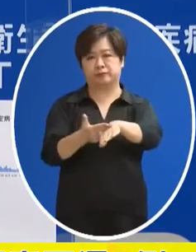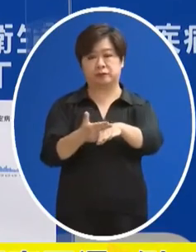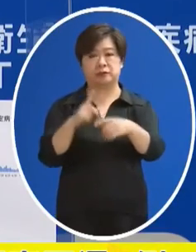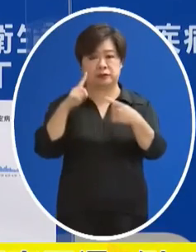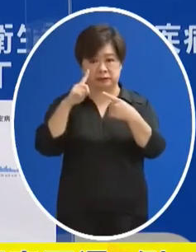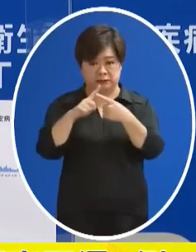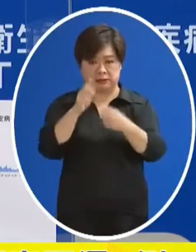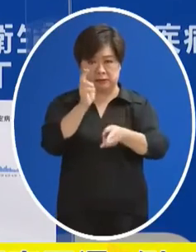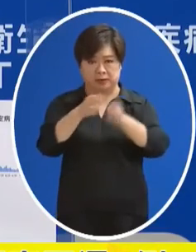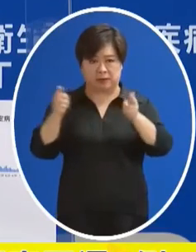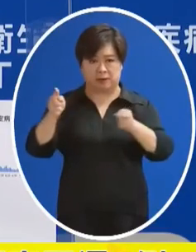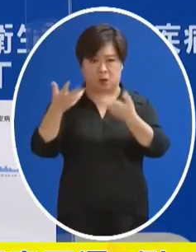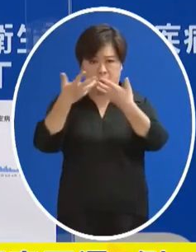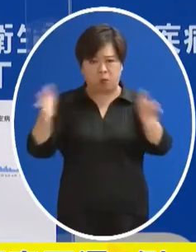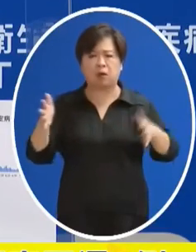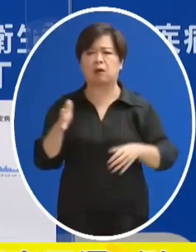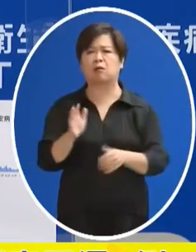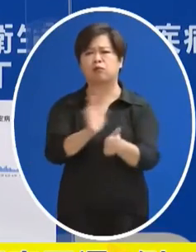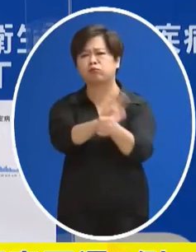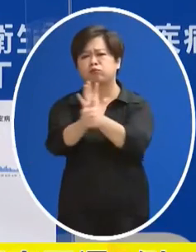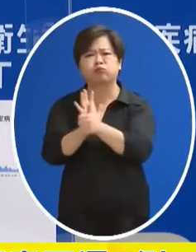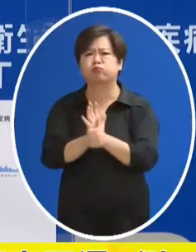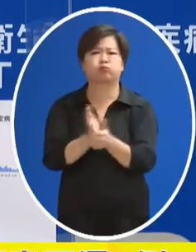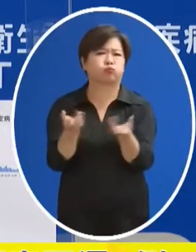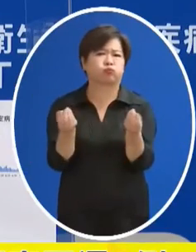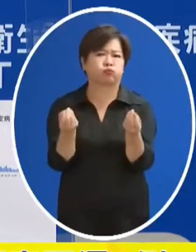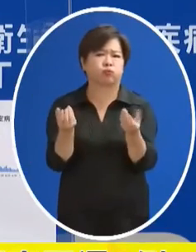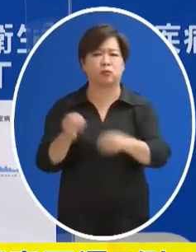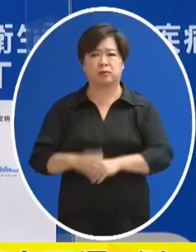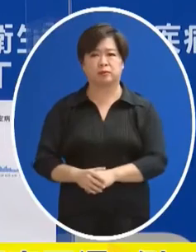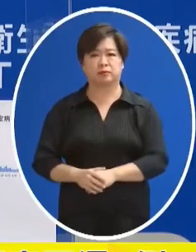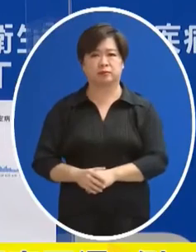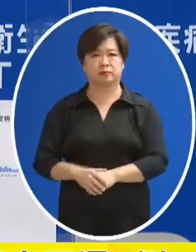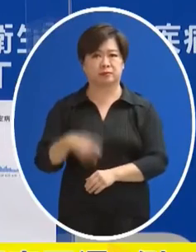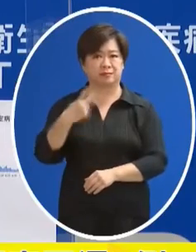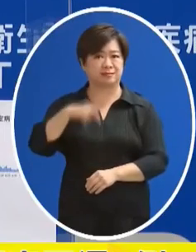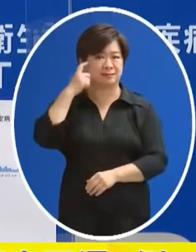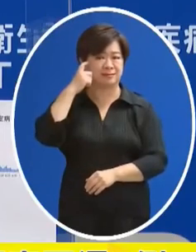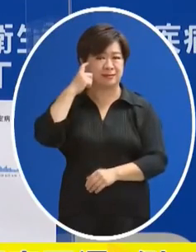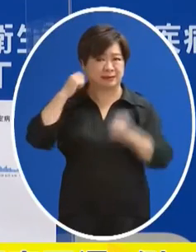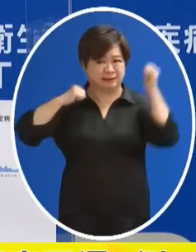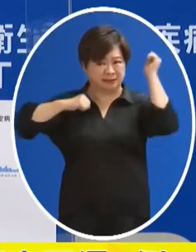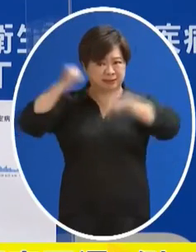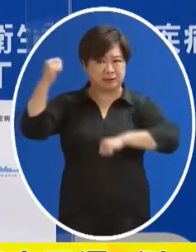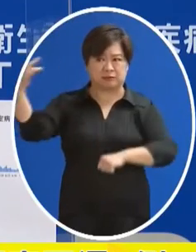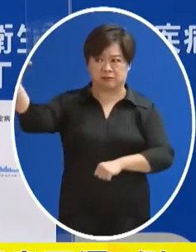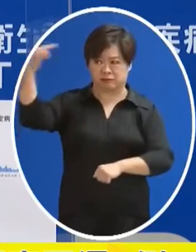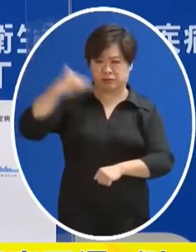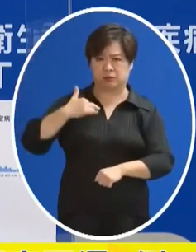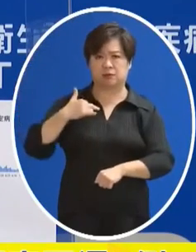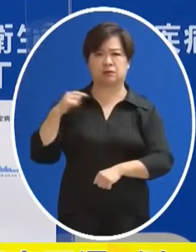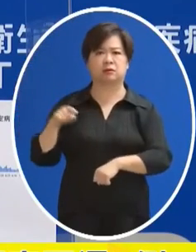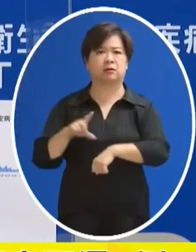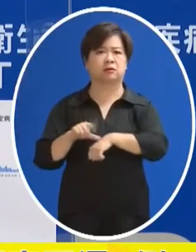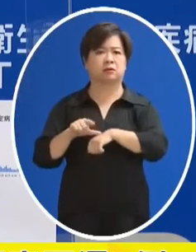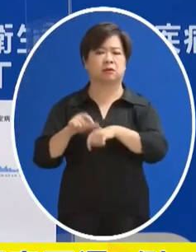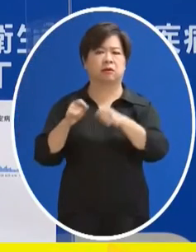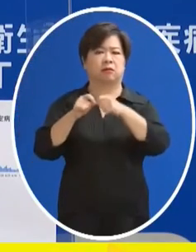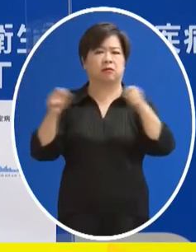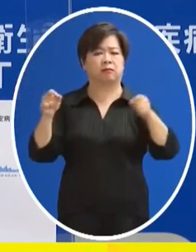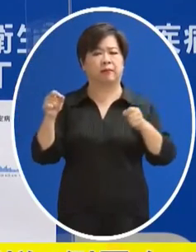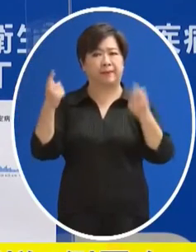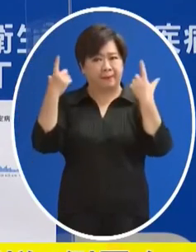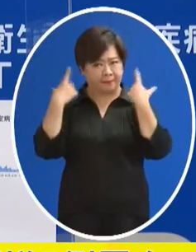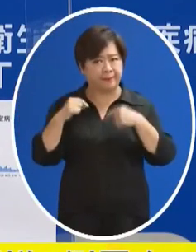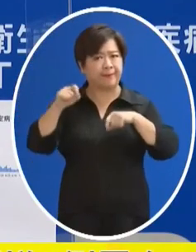力比较不需要那么多，可毕竟也考虑在早上那一班来时间很长，好，所以我们现在哈